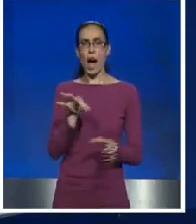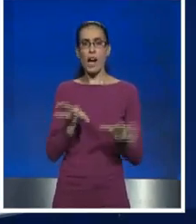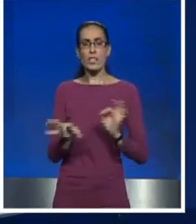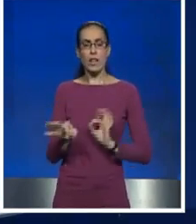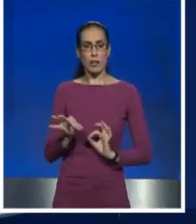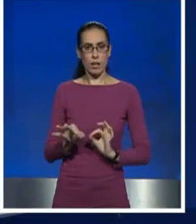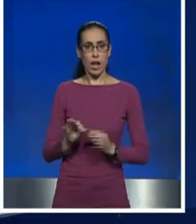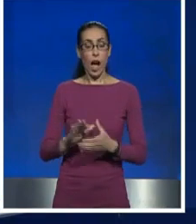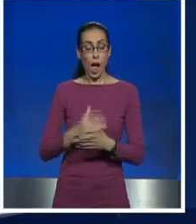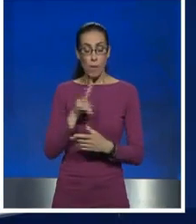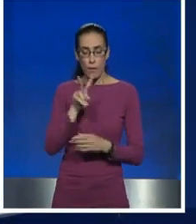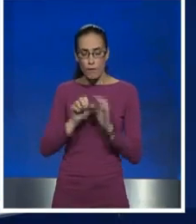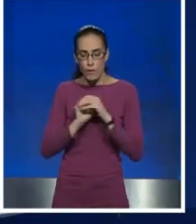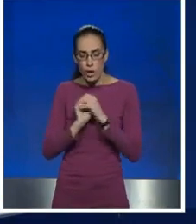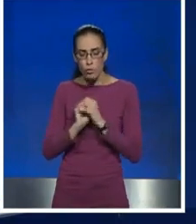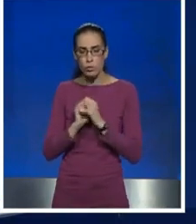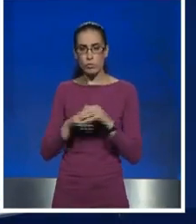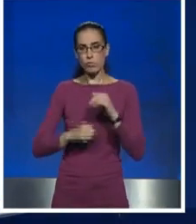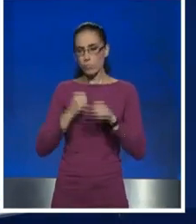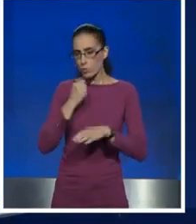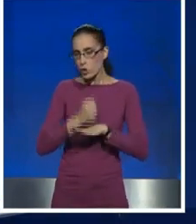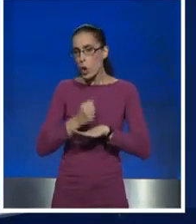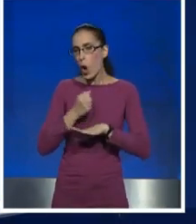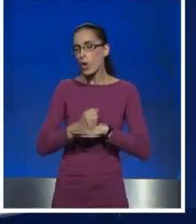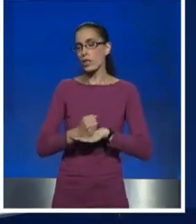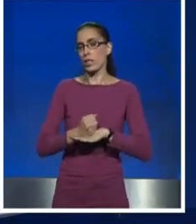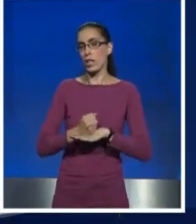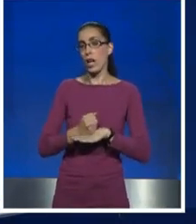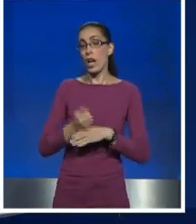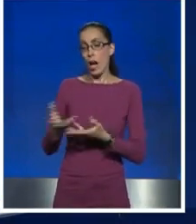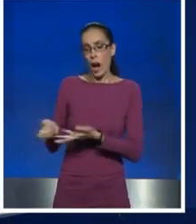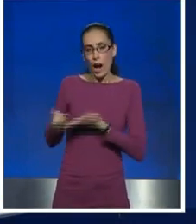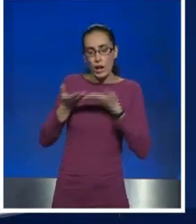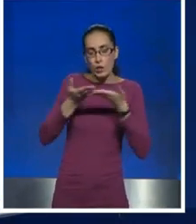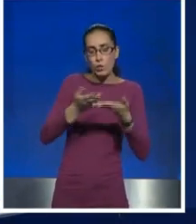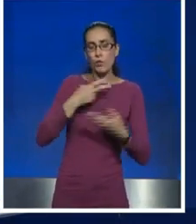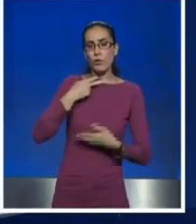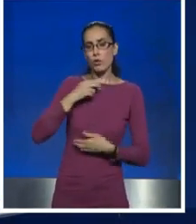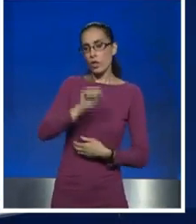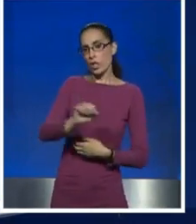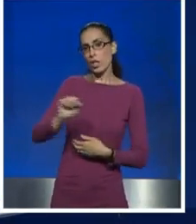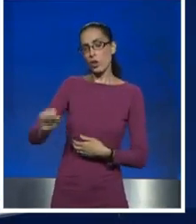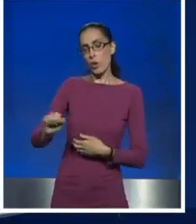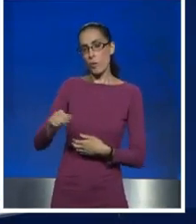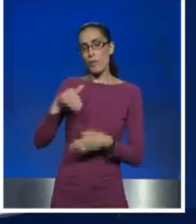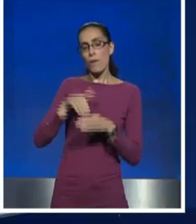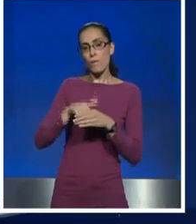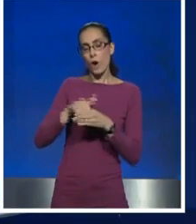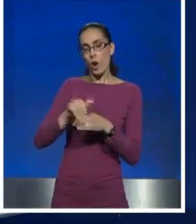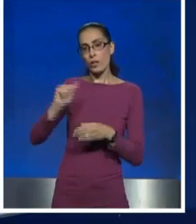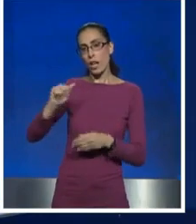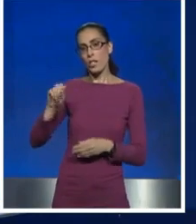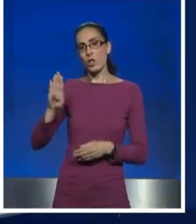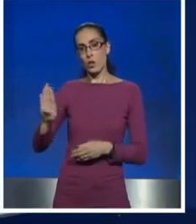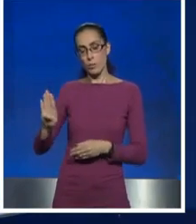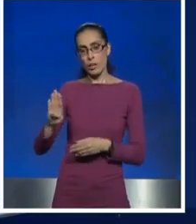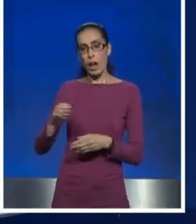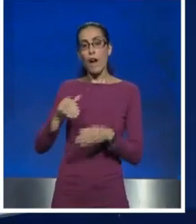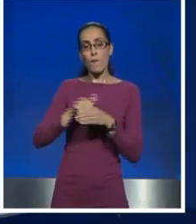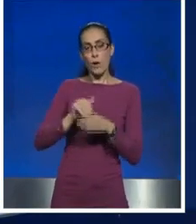valuri sodi li ser jieħdu lura f'isimkom dak li ġie misruq minnkom. Vot l-Alleanza Bidla, vot għalikom.